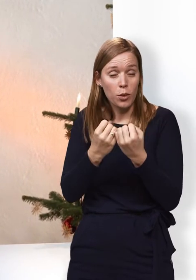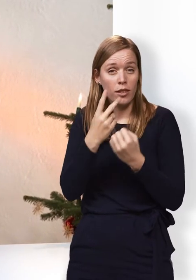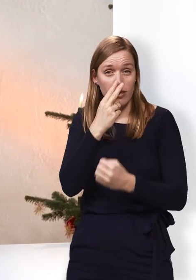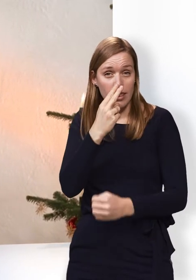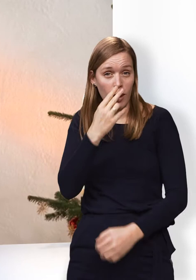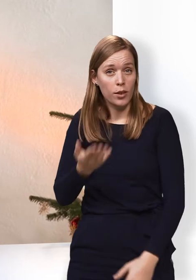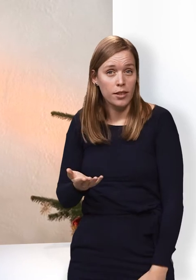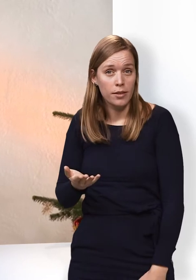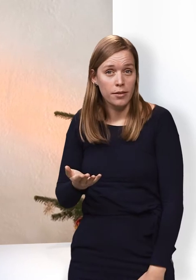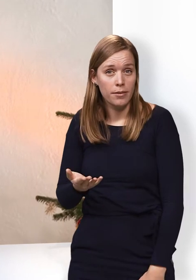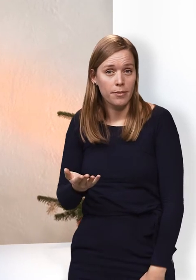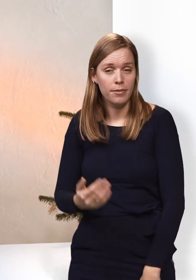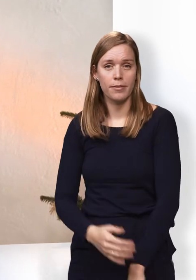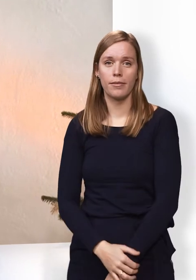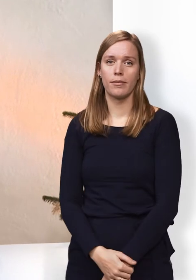passiert.